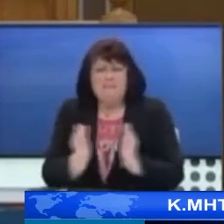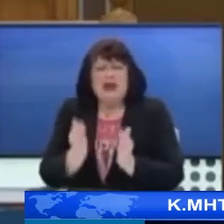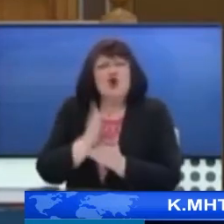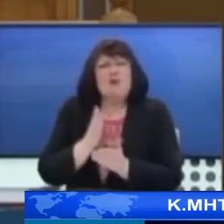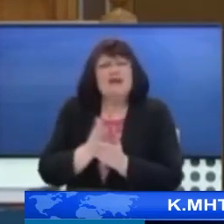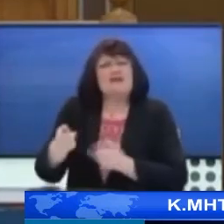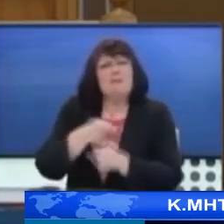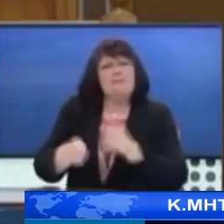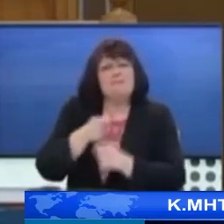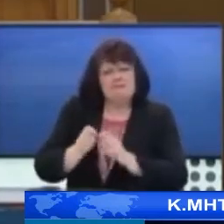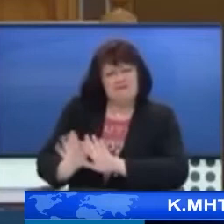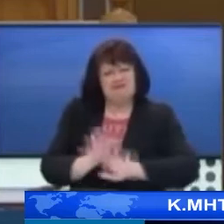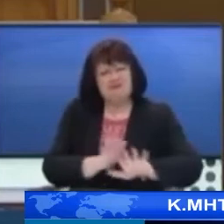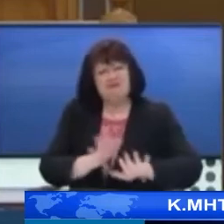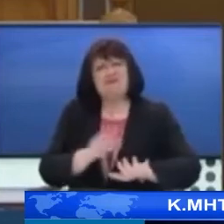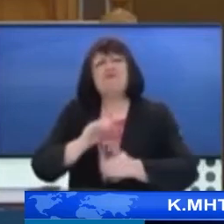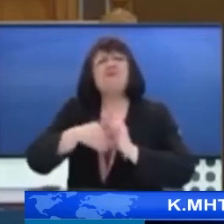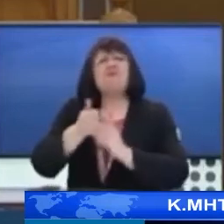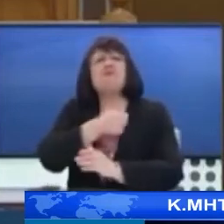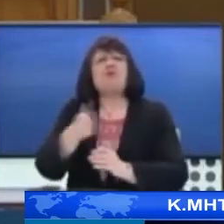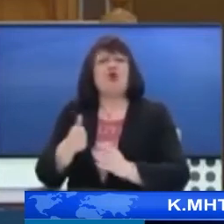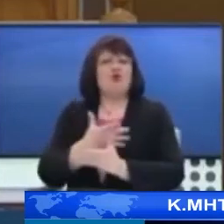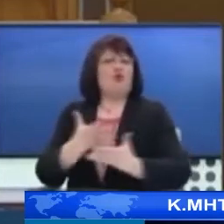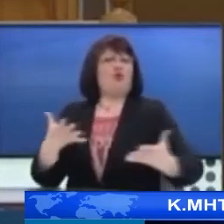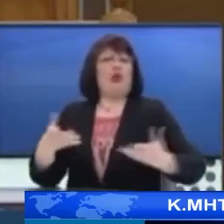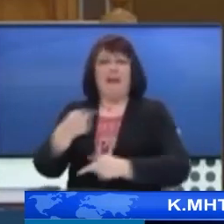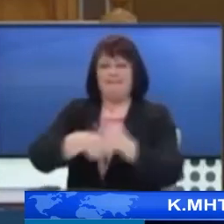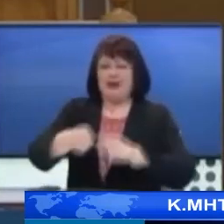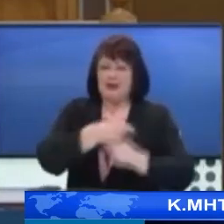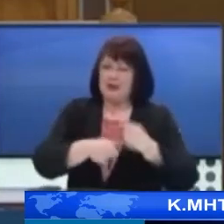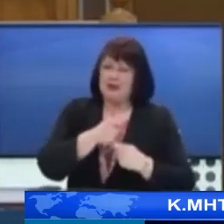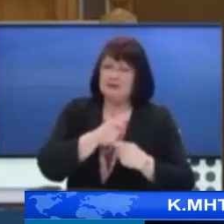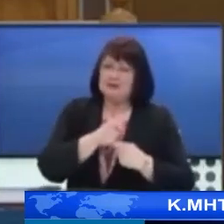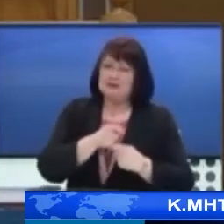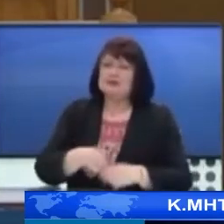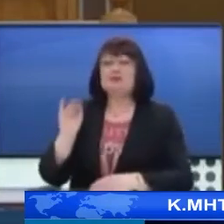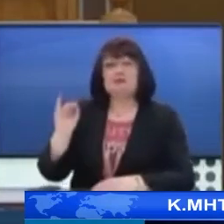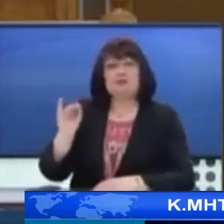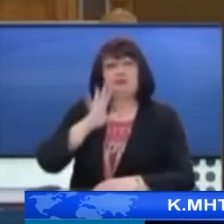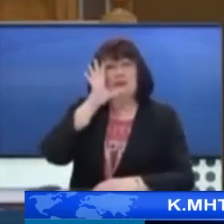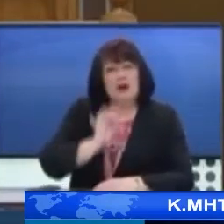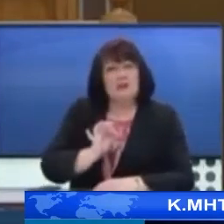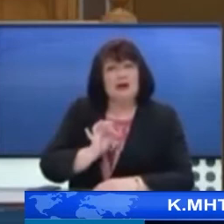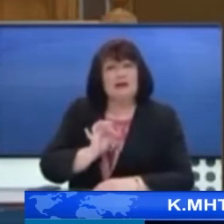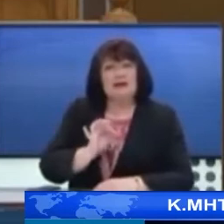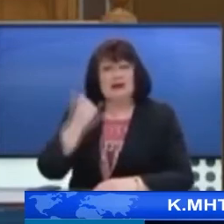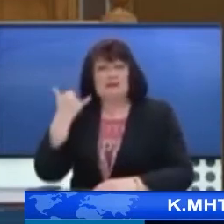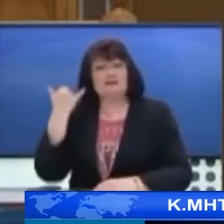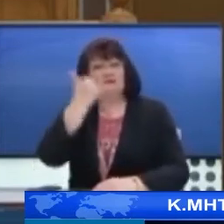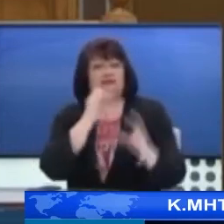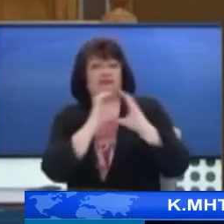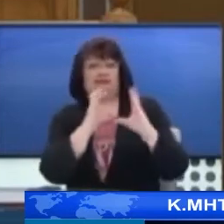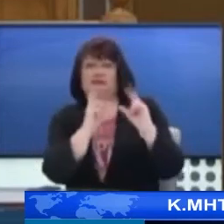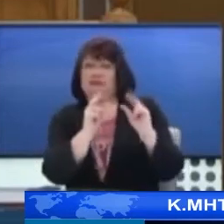μικρομεσαία επιχειρηματικότητα και ενδιαφέρεται μόνο για τις μεγάλες επιχειρήσεις. Θα σας ζητούσα πραγματικά να επικοινωνήσετε με τον κλάδο